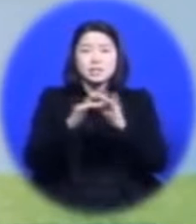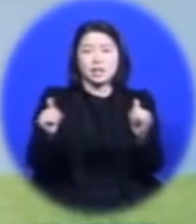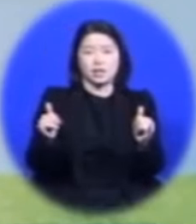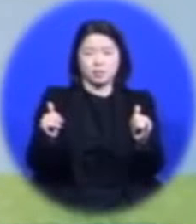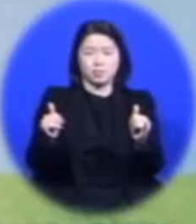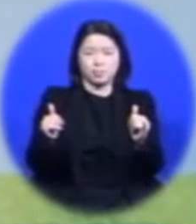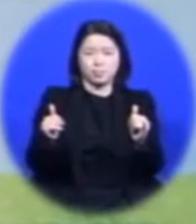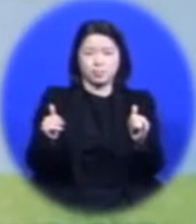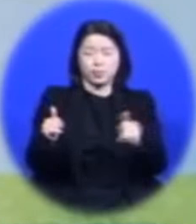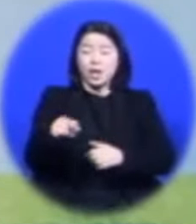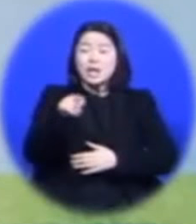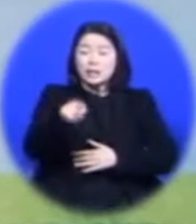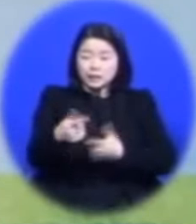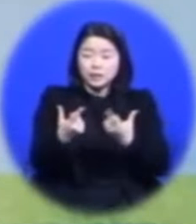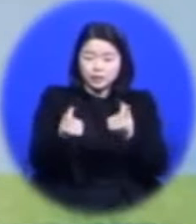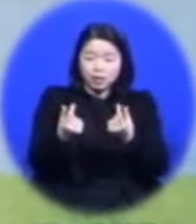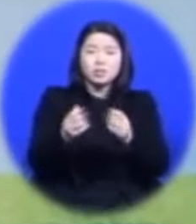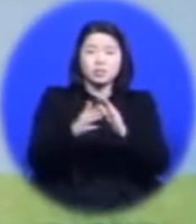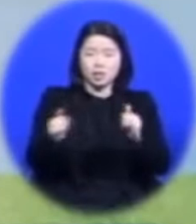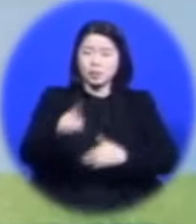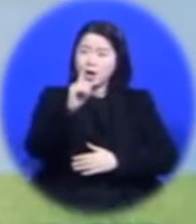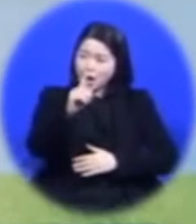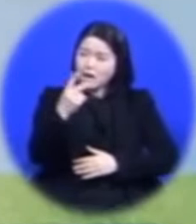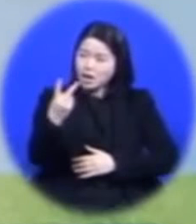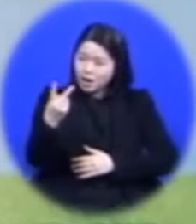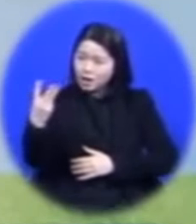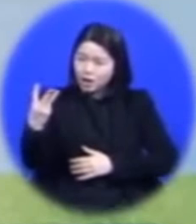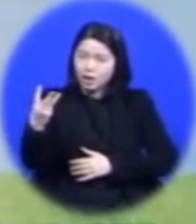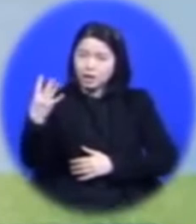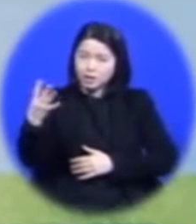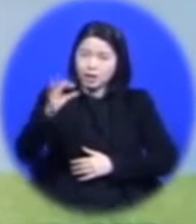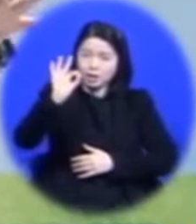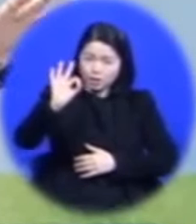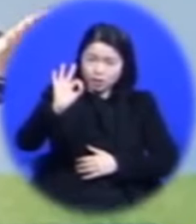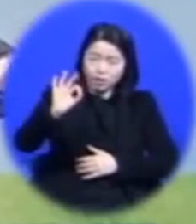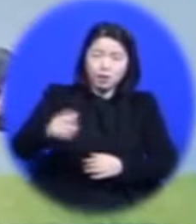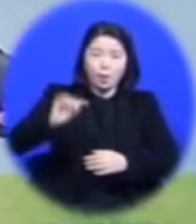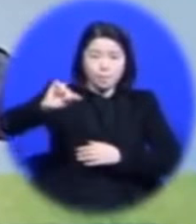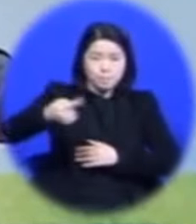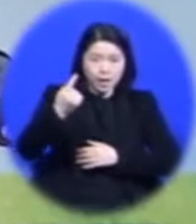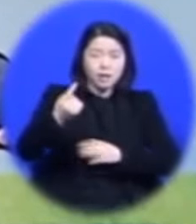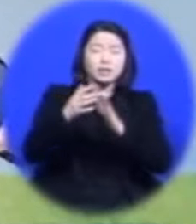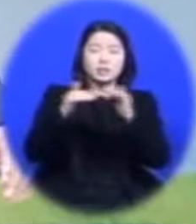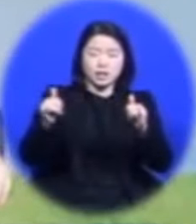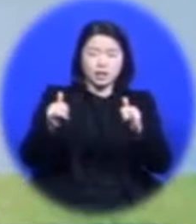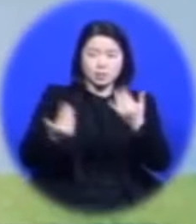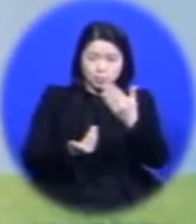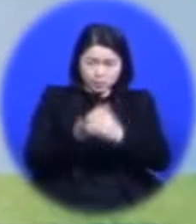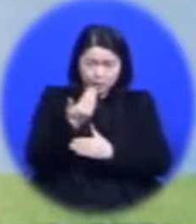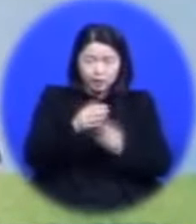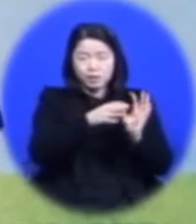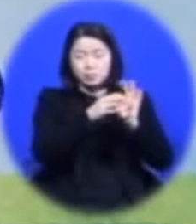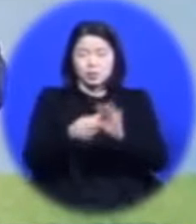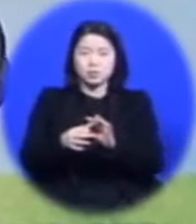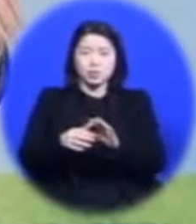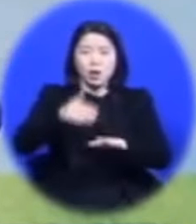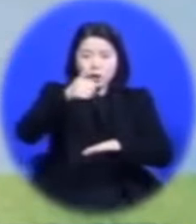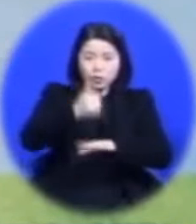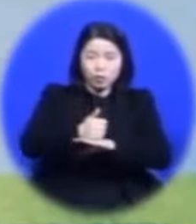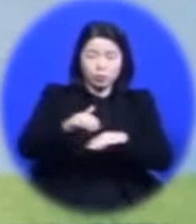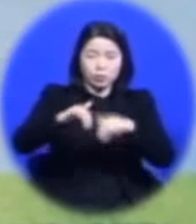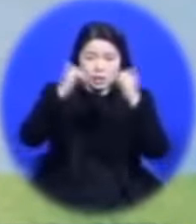사람 그런 사람들이 한 사람이 생기고 두 사람이 생기고 열 사람이 생기고 100 사람이 생기면서 결국은